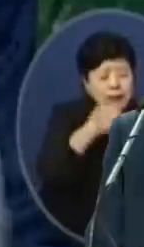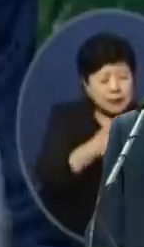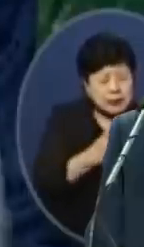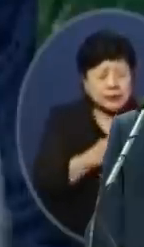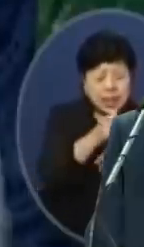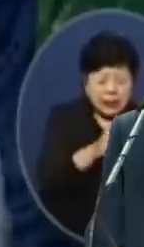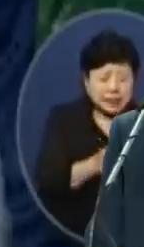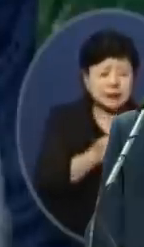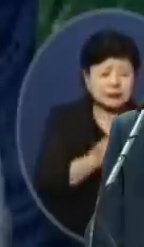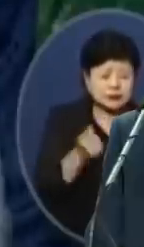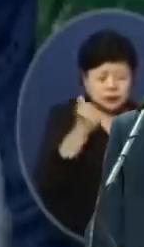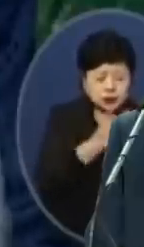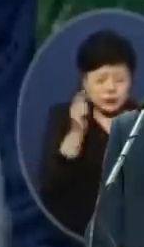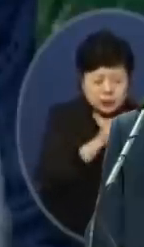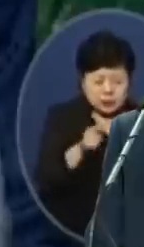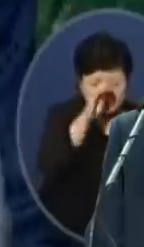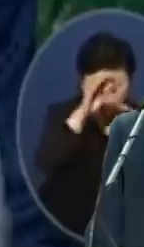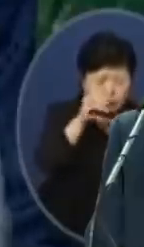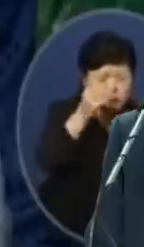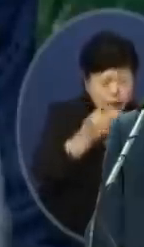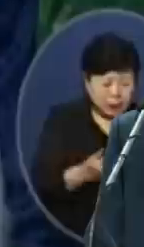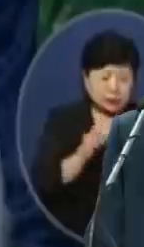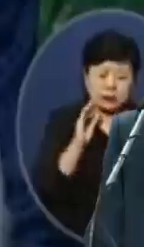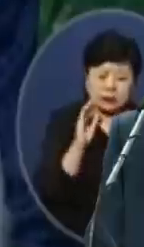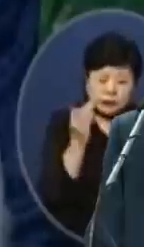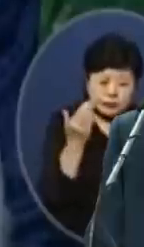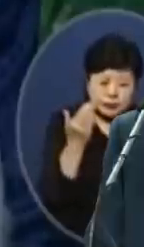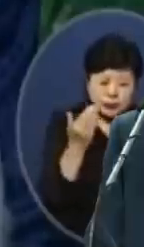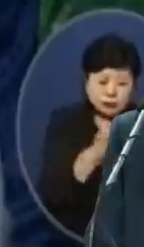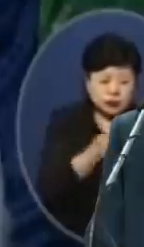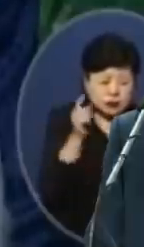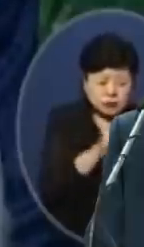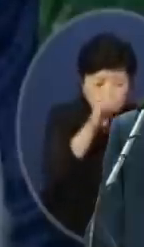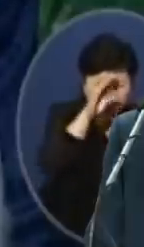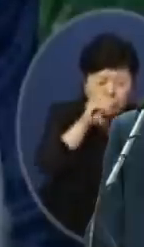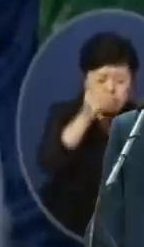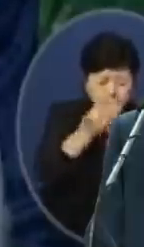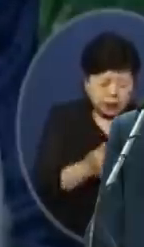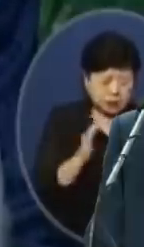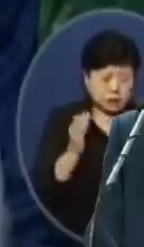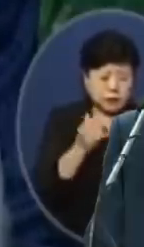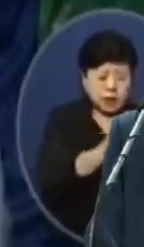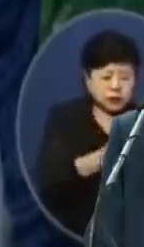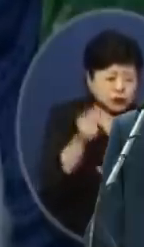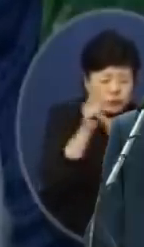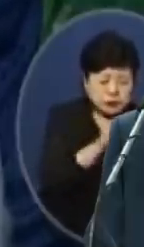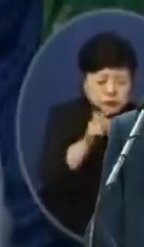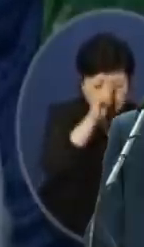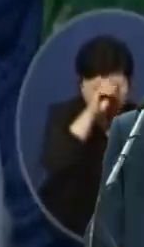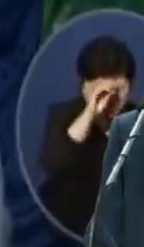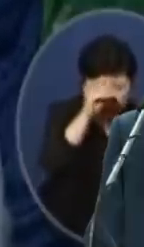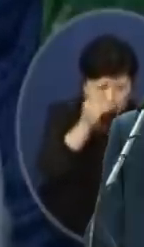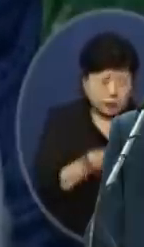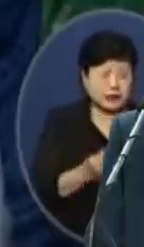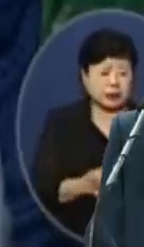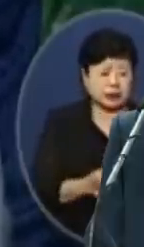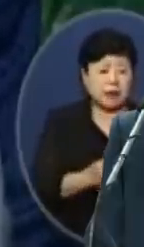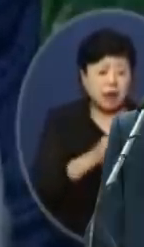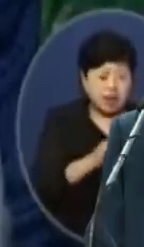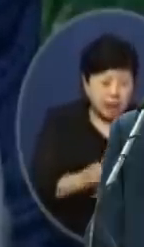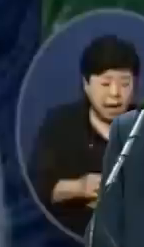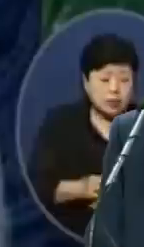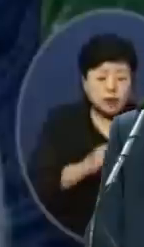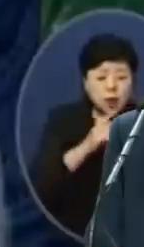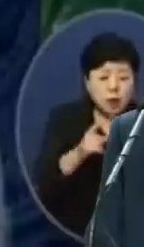감사합니다. 제가 채찍에 맞음으로 내가 나음을 입었다. 제가 채찍에 맞음으로 내가 나음을 입었다. 수시로 계속해서